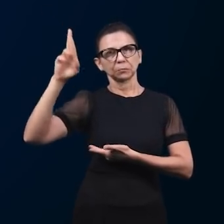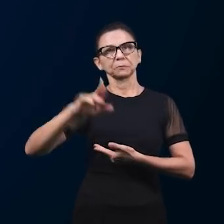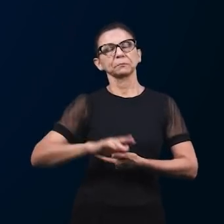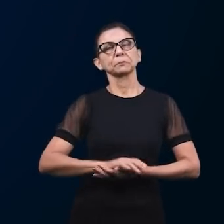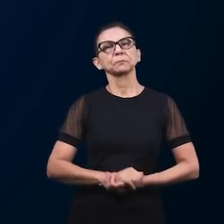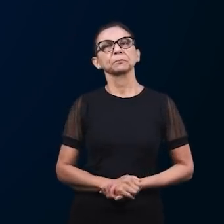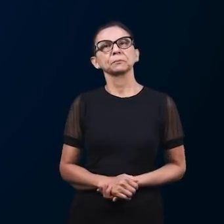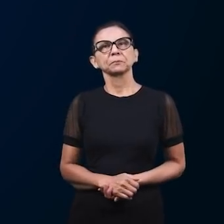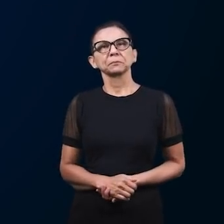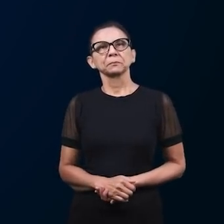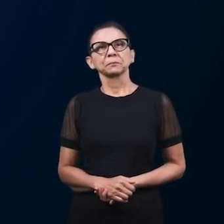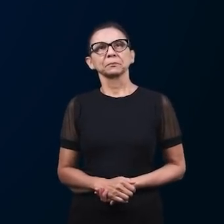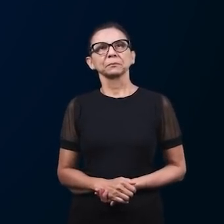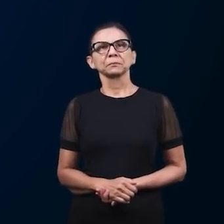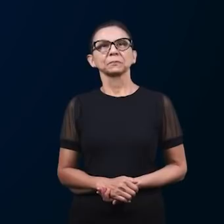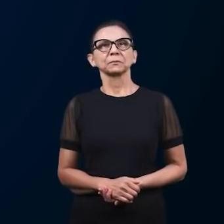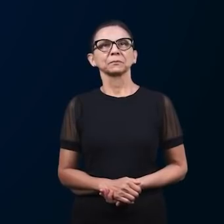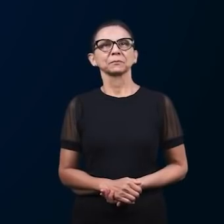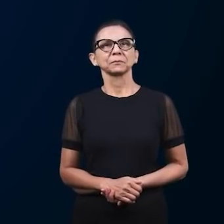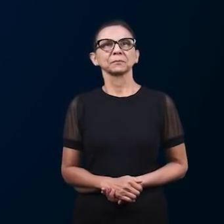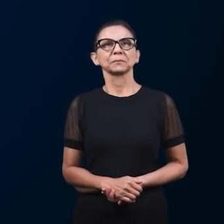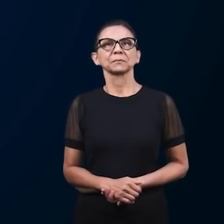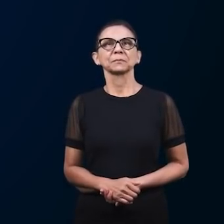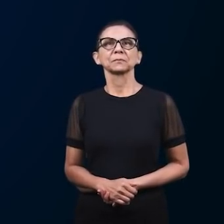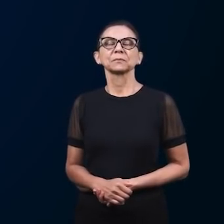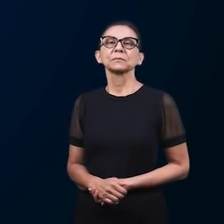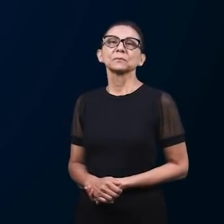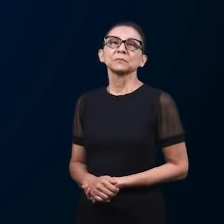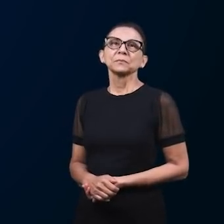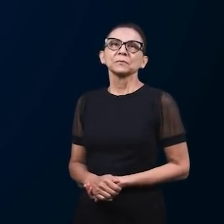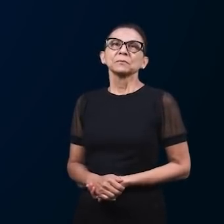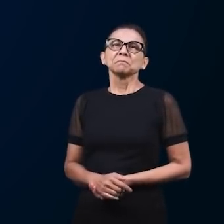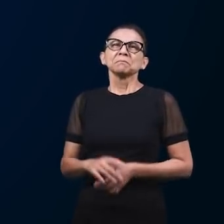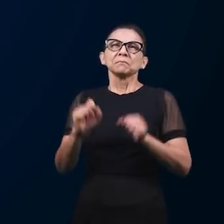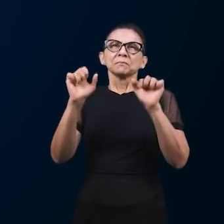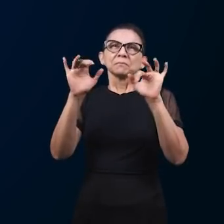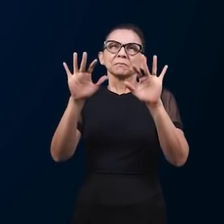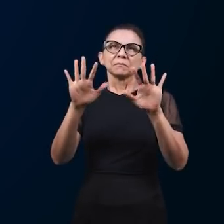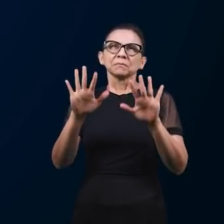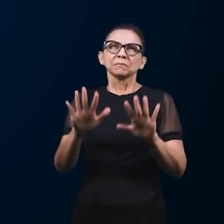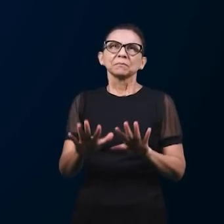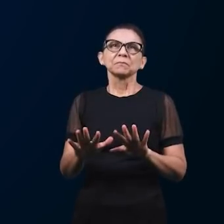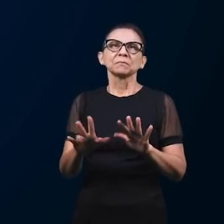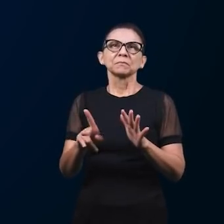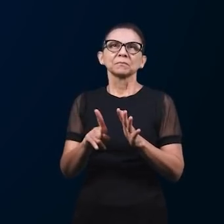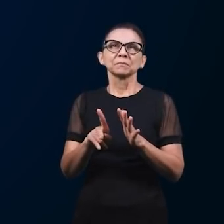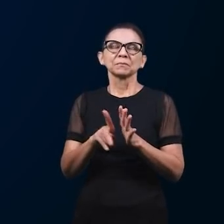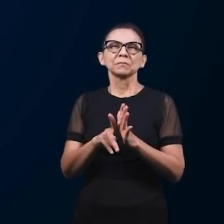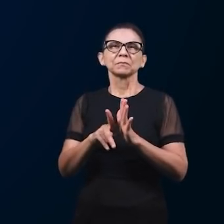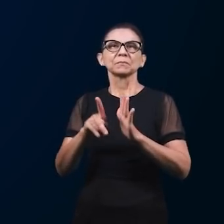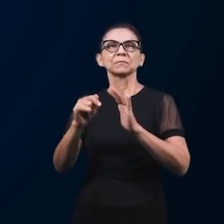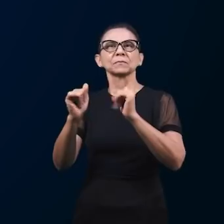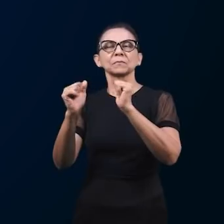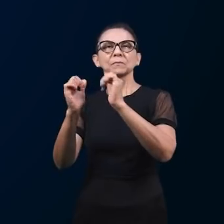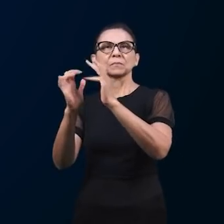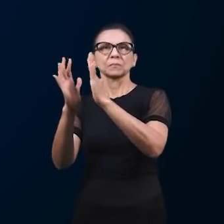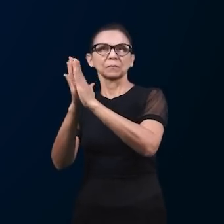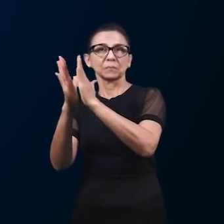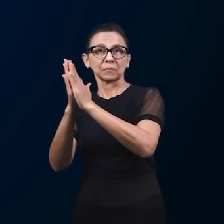fortsette å tjene Gud. Og det er gjennom deres bønner og de velsignelsene som vi får gjennom Jesu